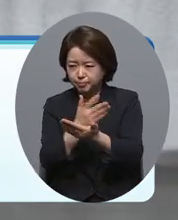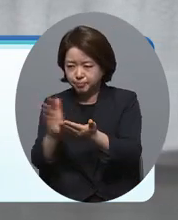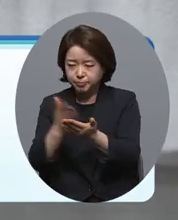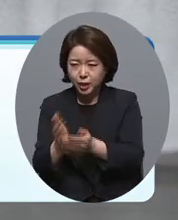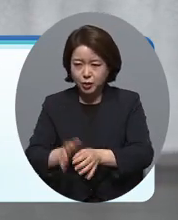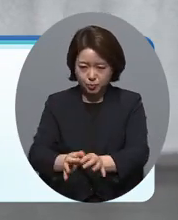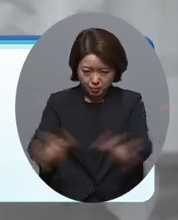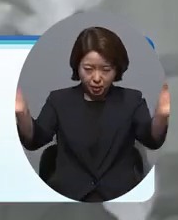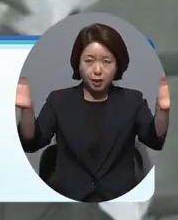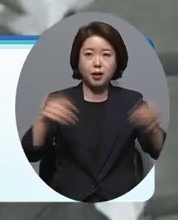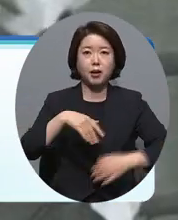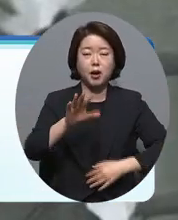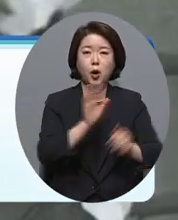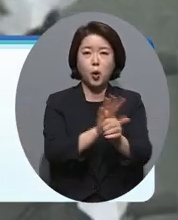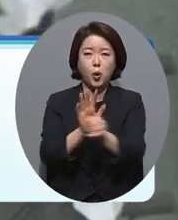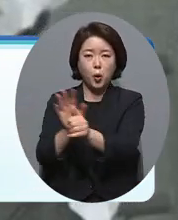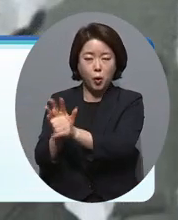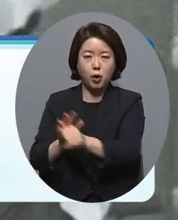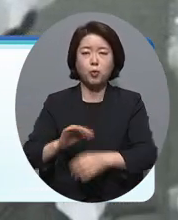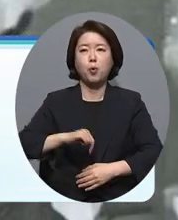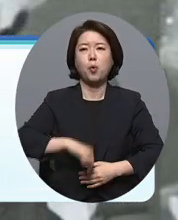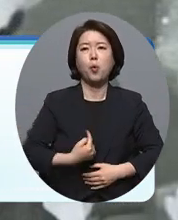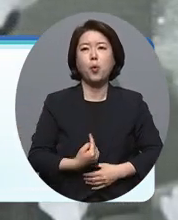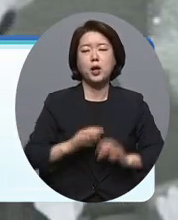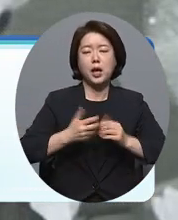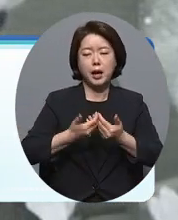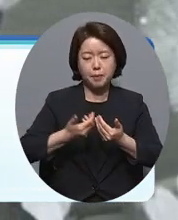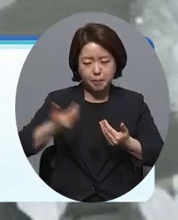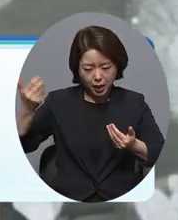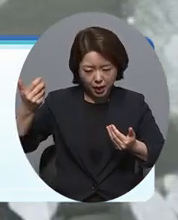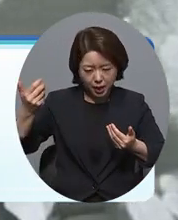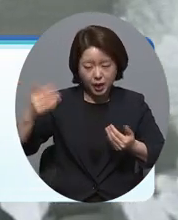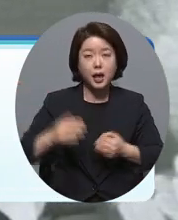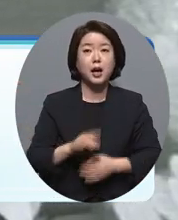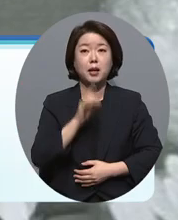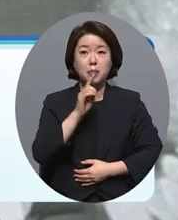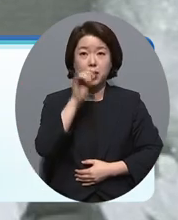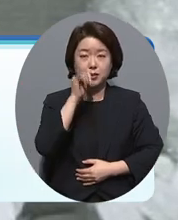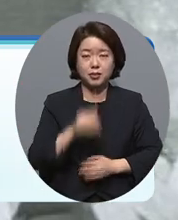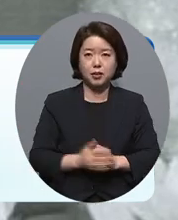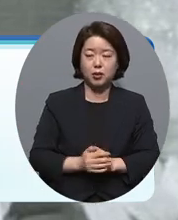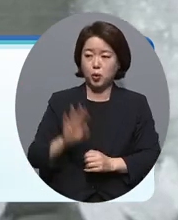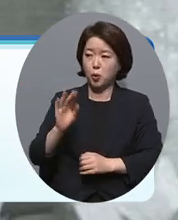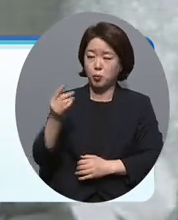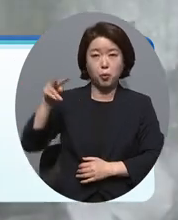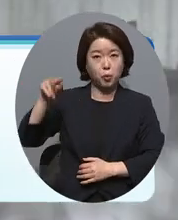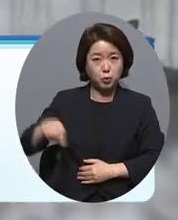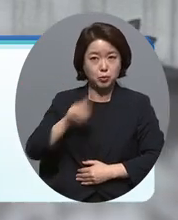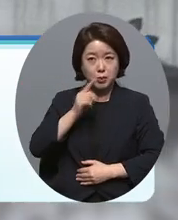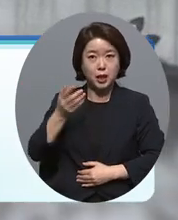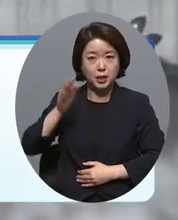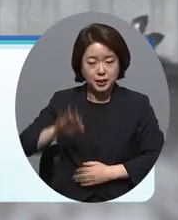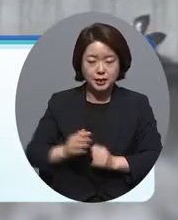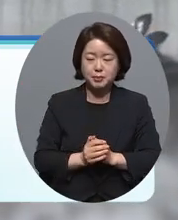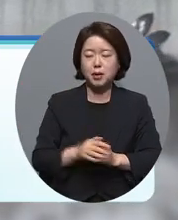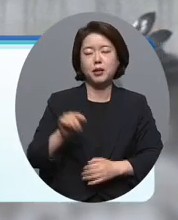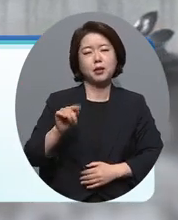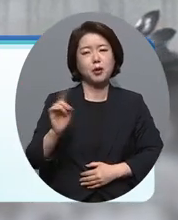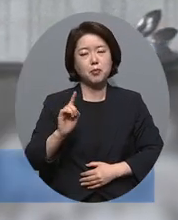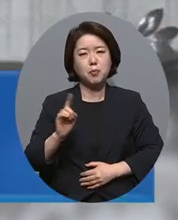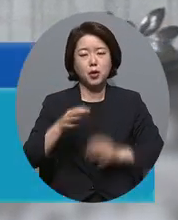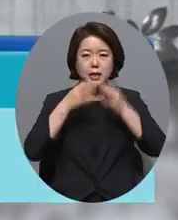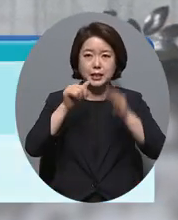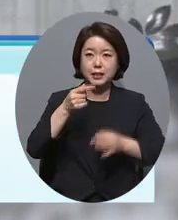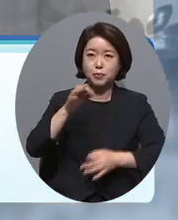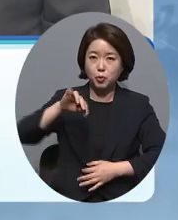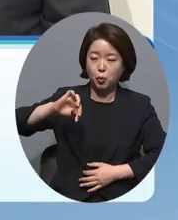정말 홀로 떠났다 이렇게 얘기를 할 수가 있는데 우리가 뭐 보수 이런 얘기를 하지만 김동길 교수가 사실 굉장히 유명해진